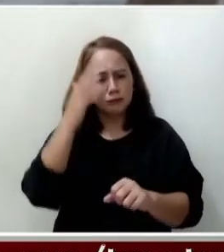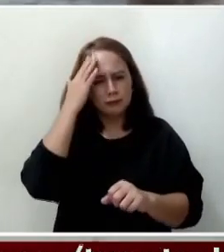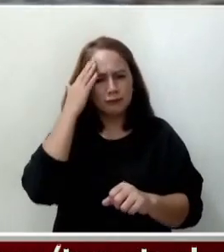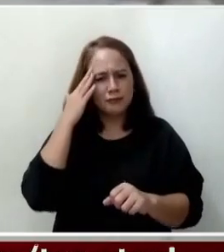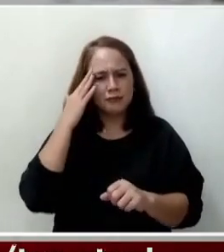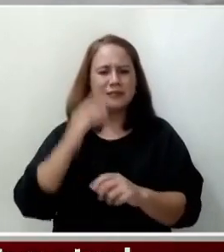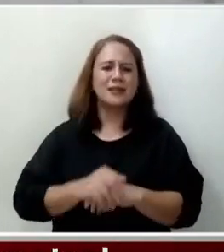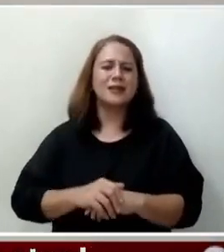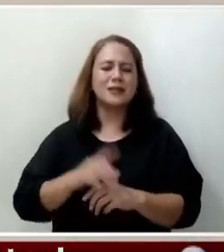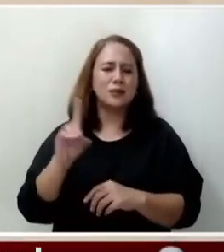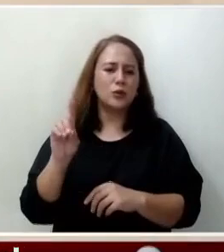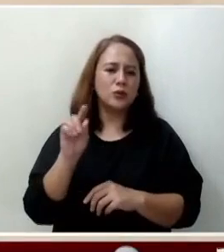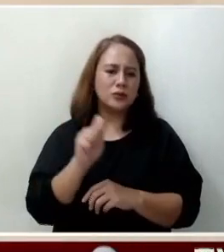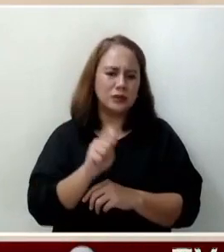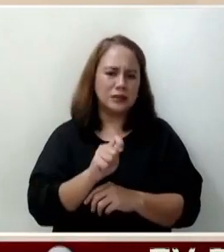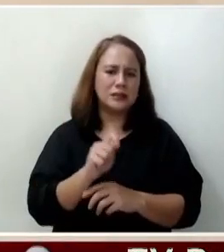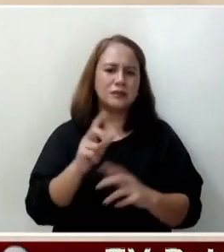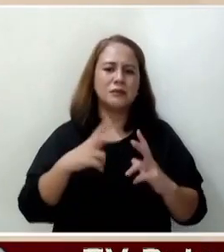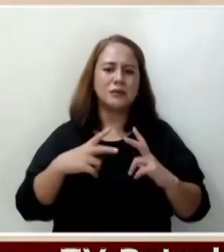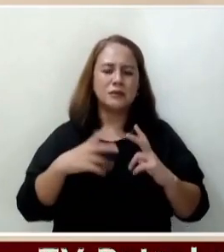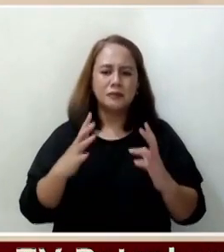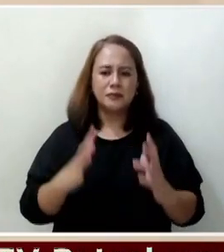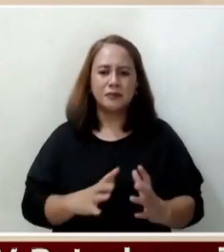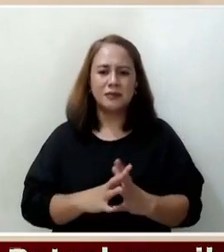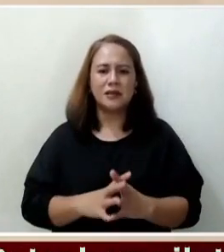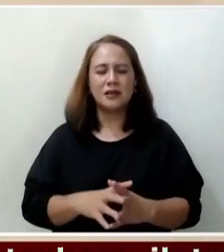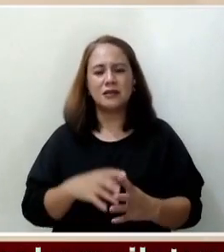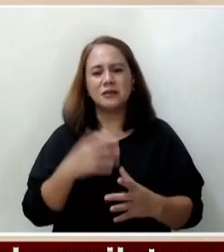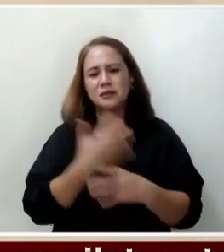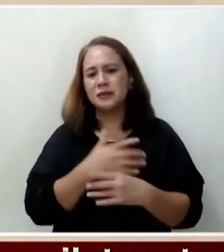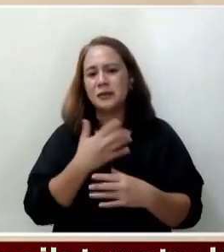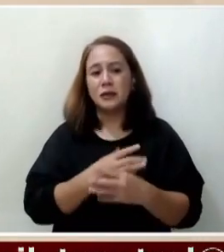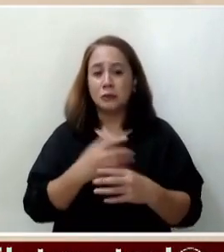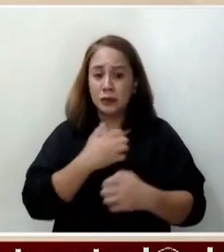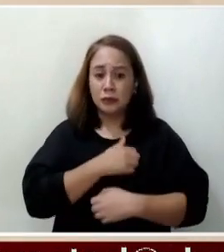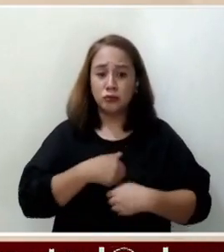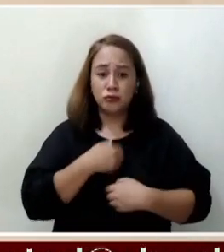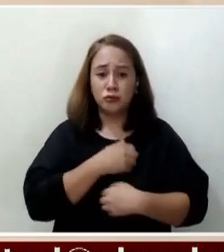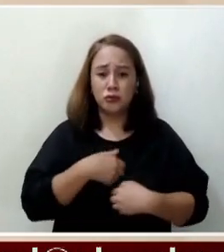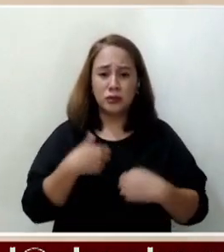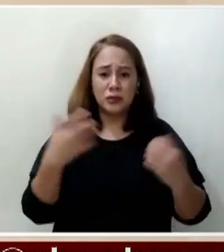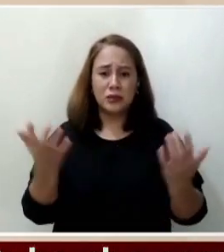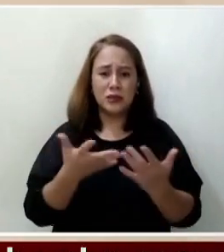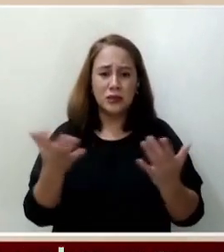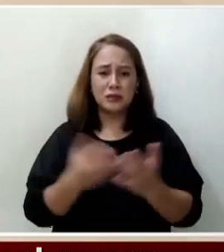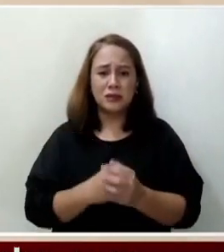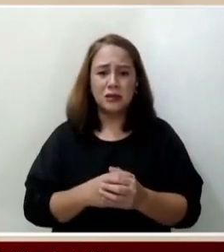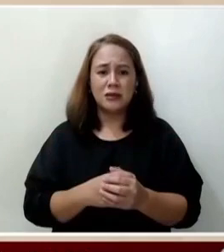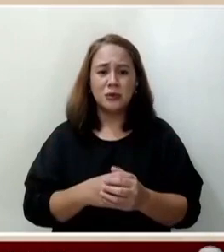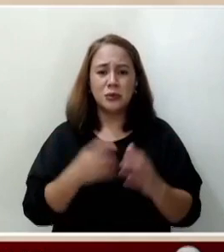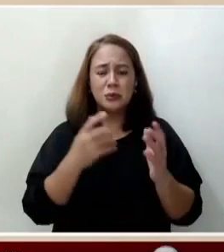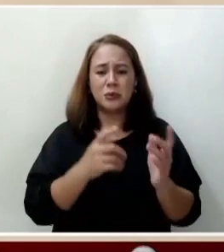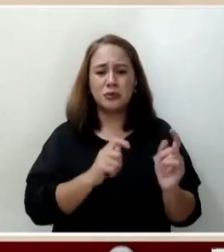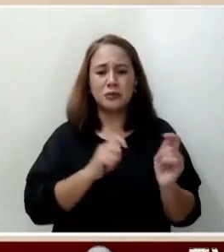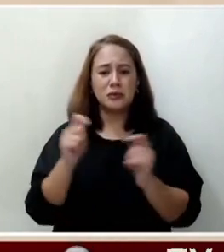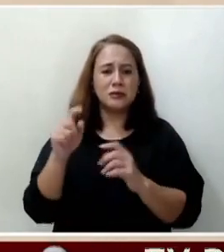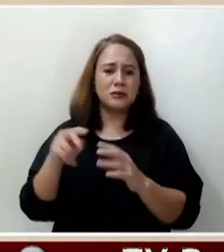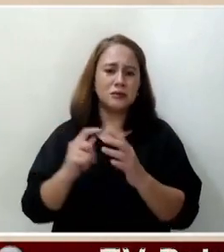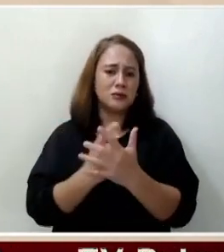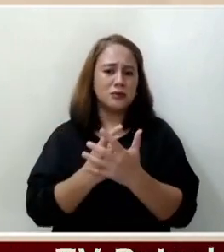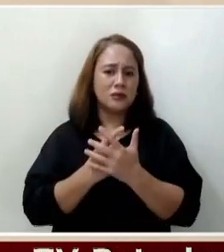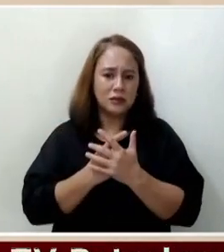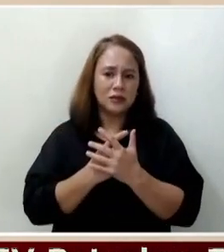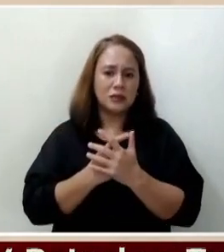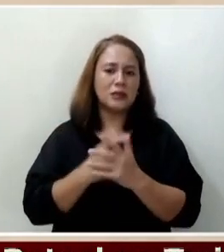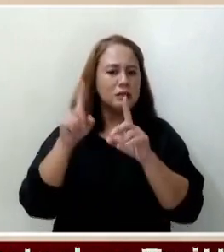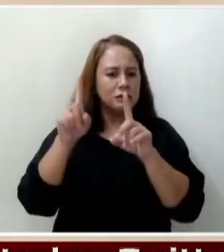sa mga bakasyonista. Hassle, instead na mag-enjoy sila dito, ipo-pull out sila, ipa-quarantine sila,